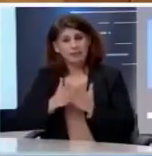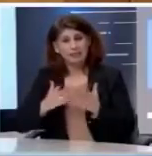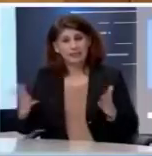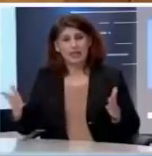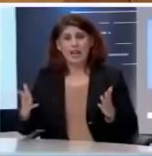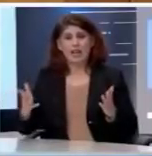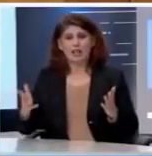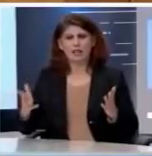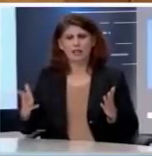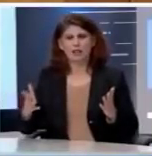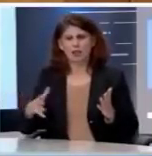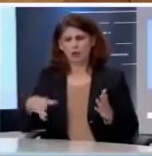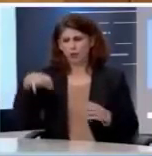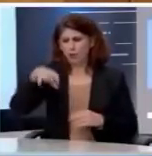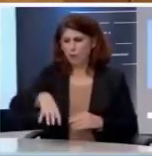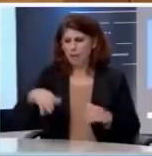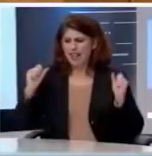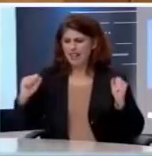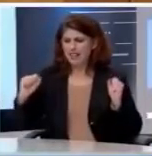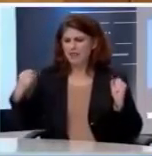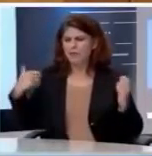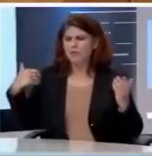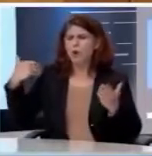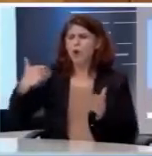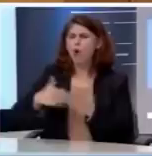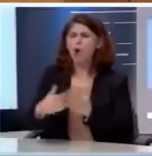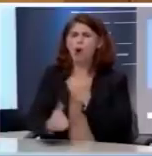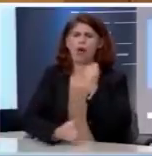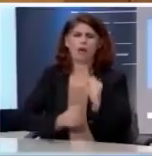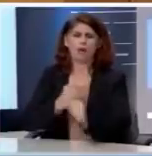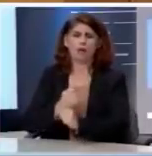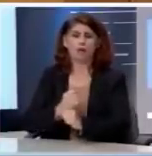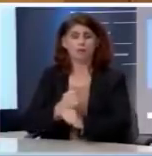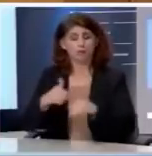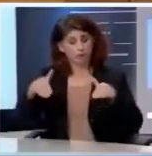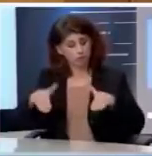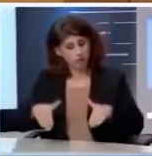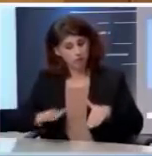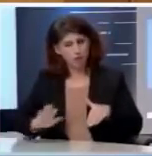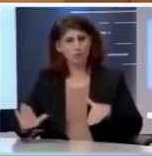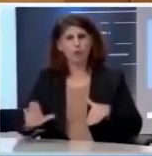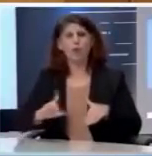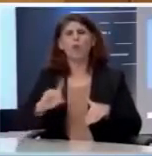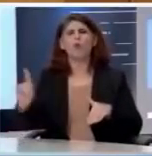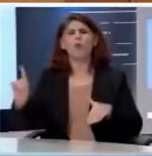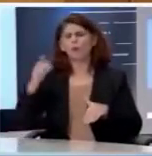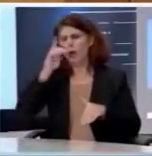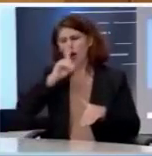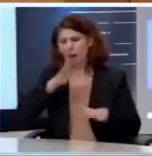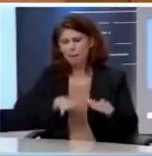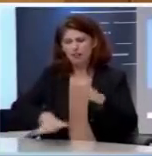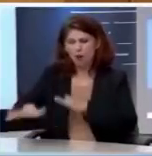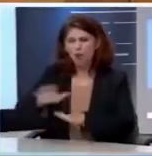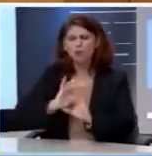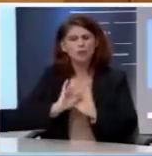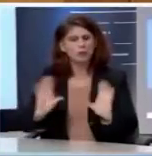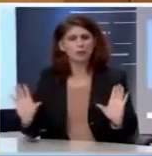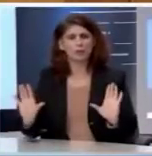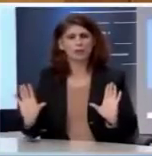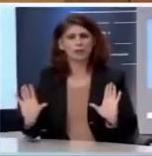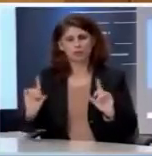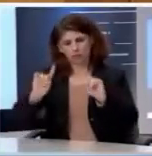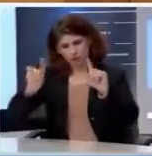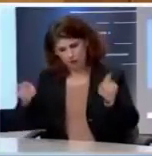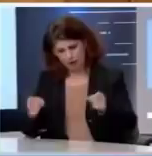τεράστια σταδιοδρομία στον χώρο της υγείας εδώ και δεκαετίες, χέρι απολύτου σεβασμού και σίγουρα δεν είναι ούτε λαμό και ούτε απατεώνας όπως παρουσιάζεται. Κλείνω